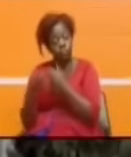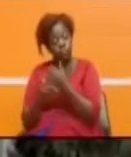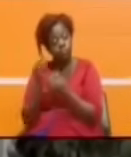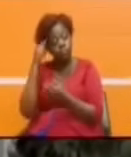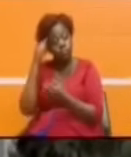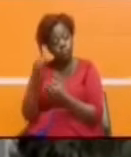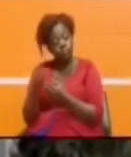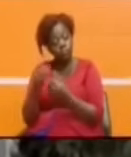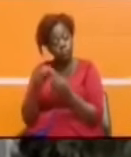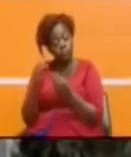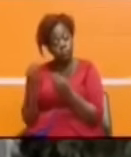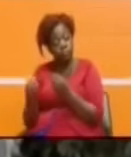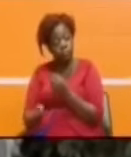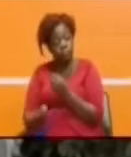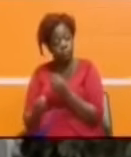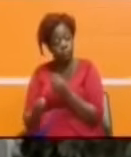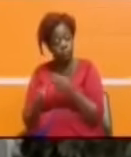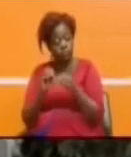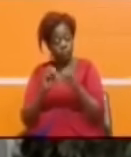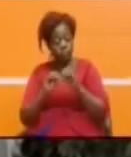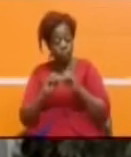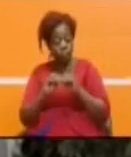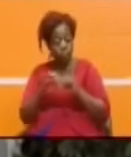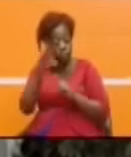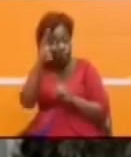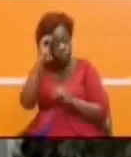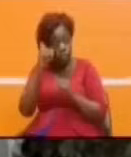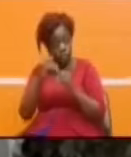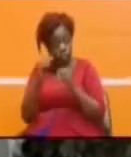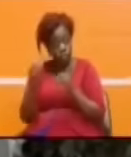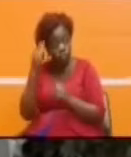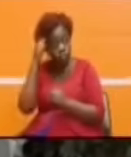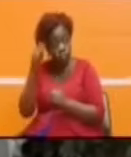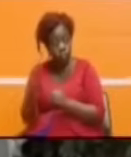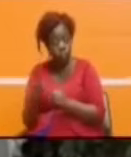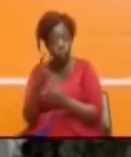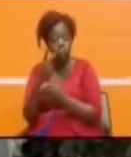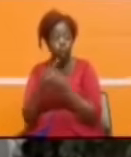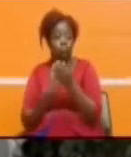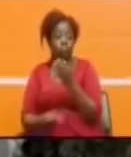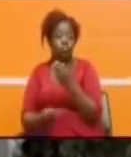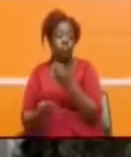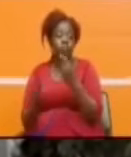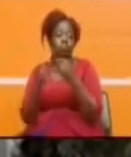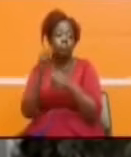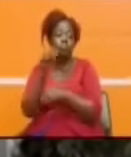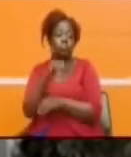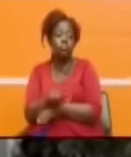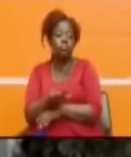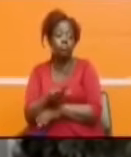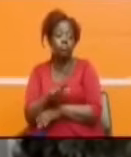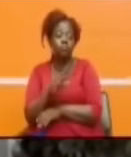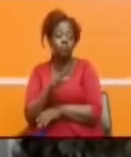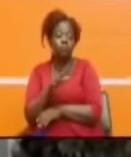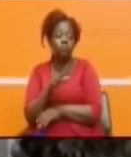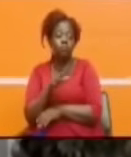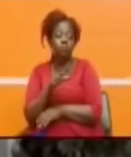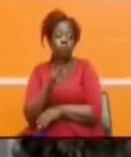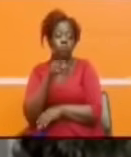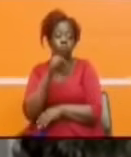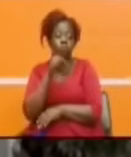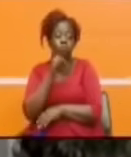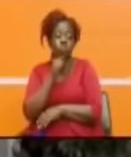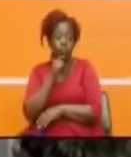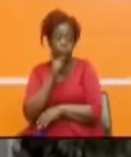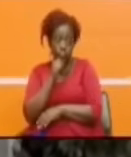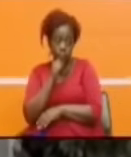omwana, obuvunaanyizibwa obw'okusomesa omwana buba buvunaanyizibwa bw'abantu babiri naye okusingira ddala ebeera